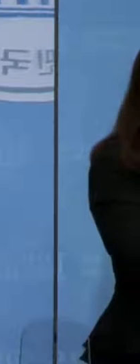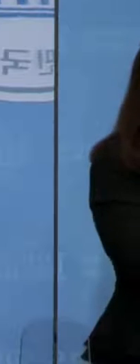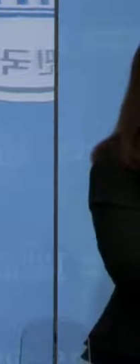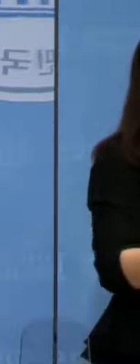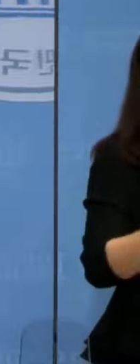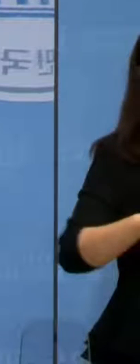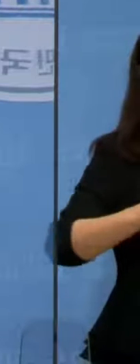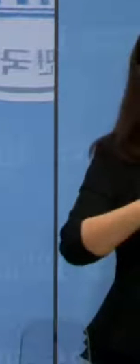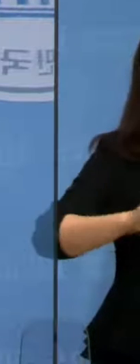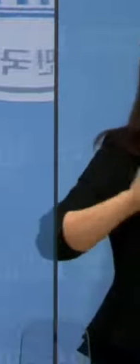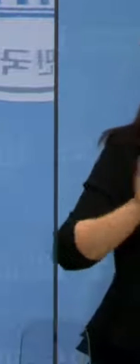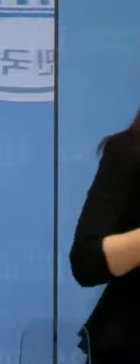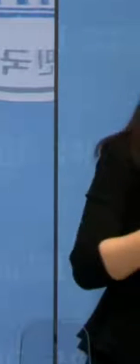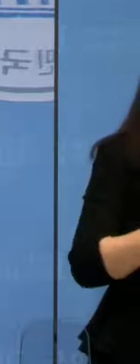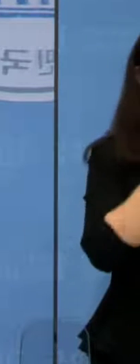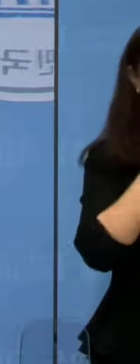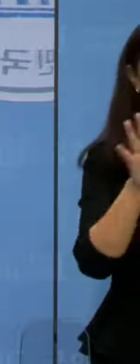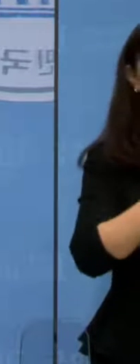않겠습니다.